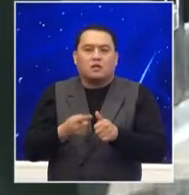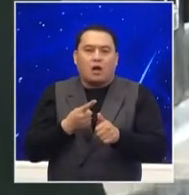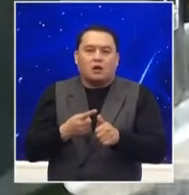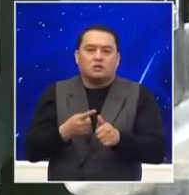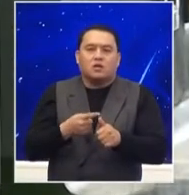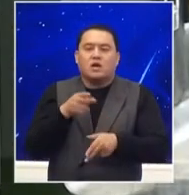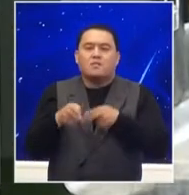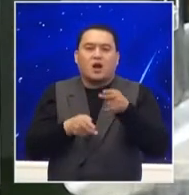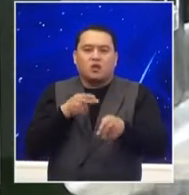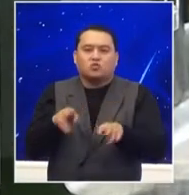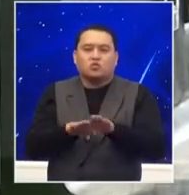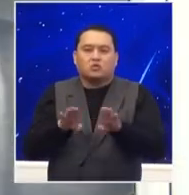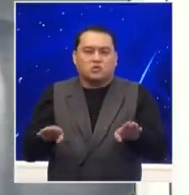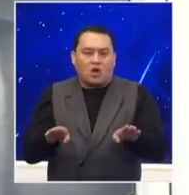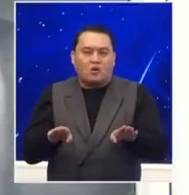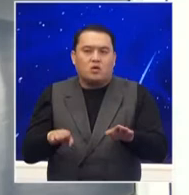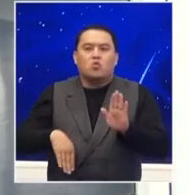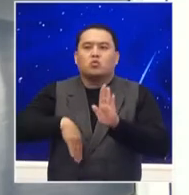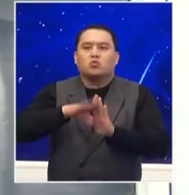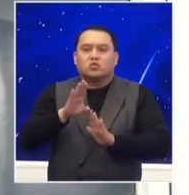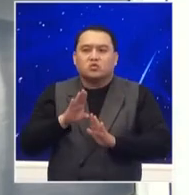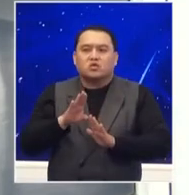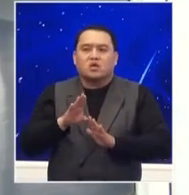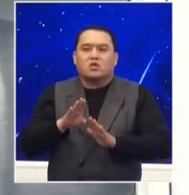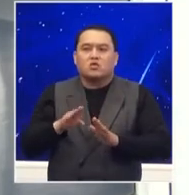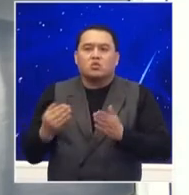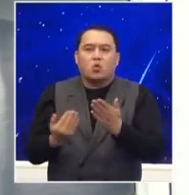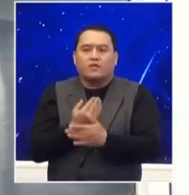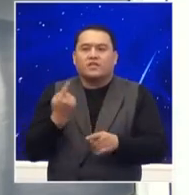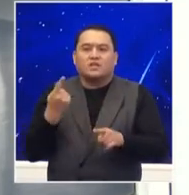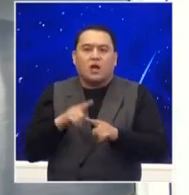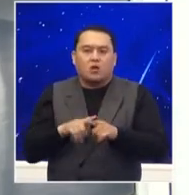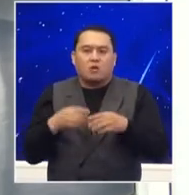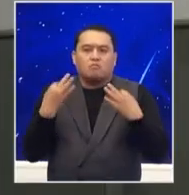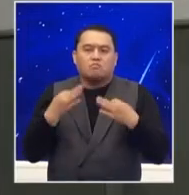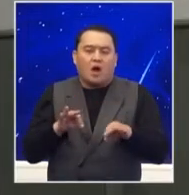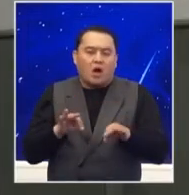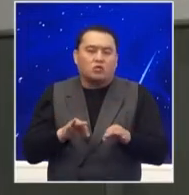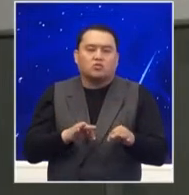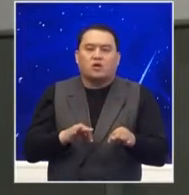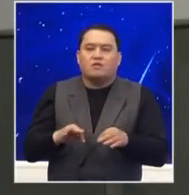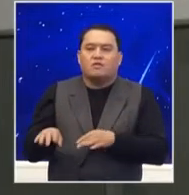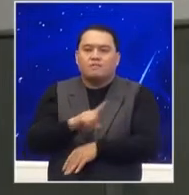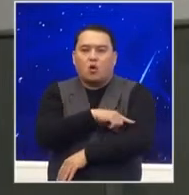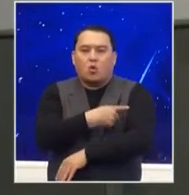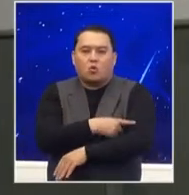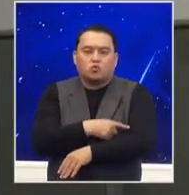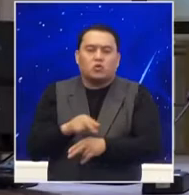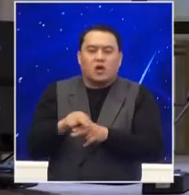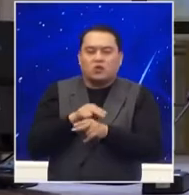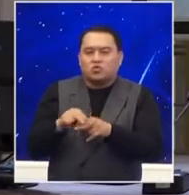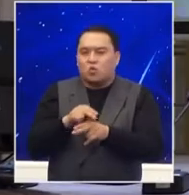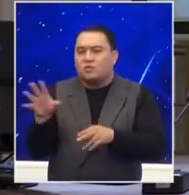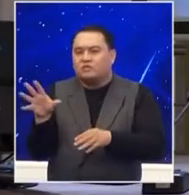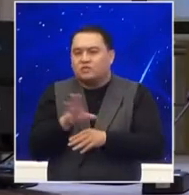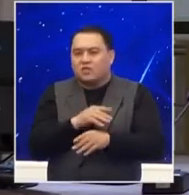интегрированная операционная. Для совершенствования медицинских навыков в освоении новых технологий, позволяющих свести врачебные просчеты к нулю, проведены